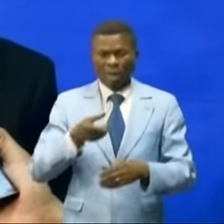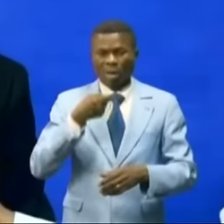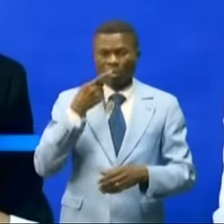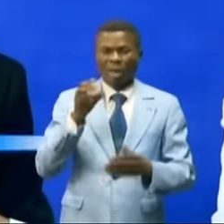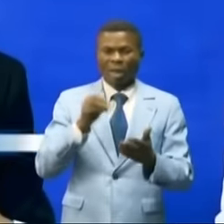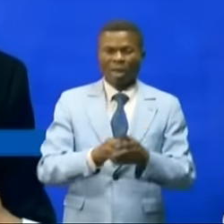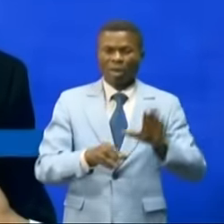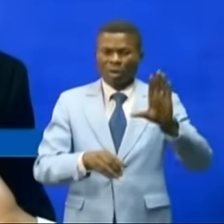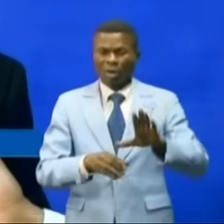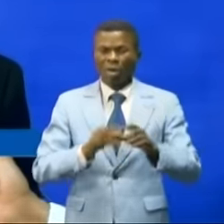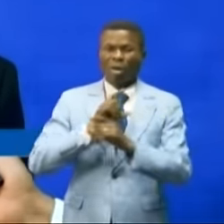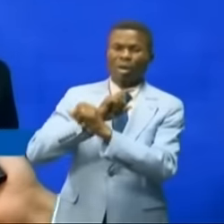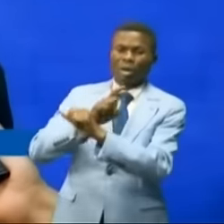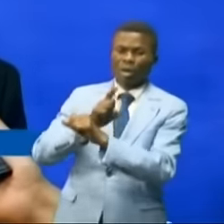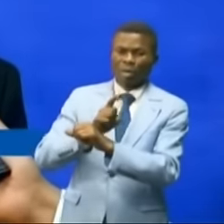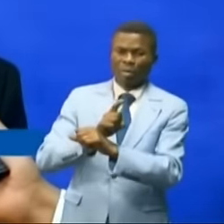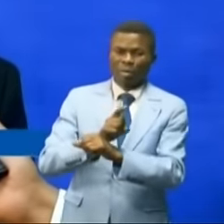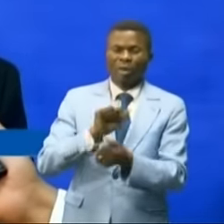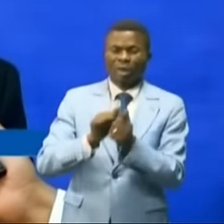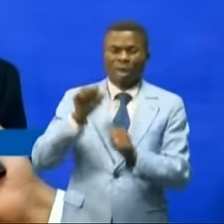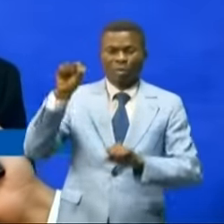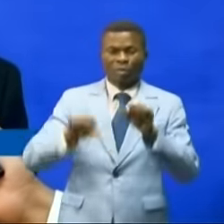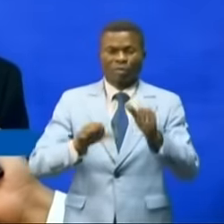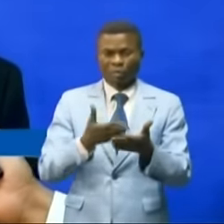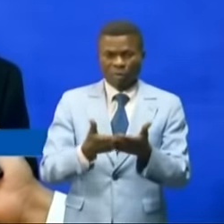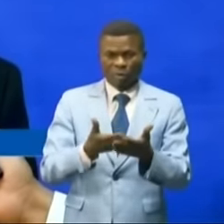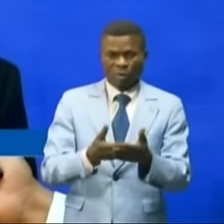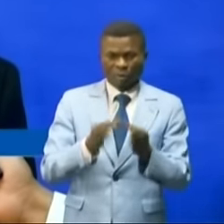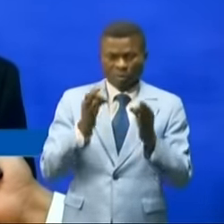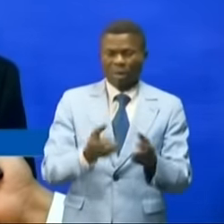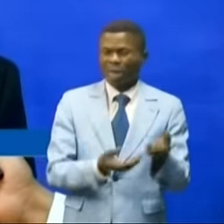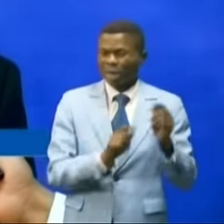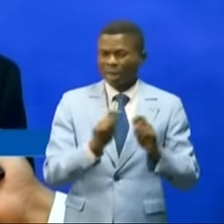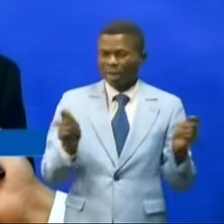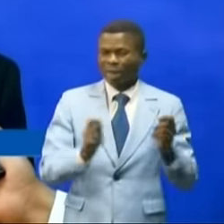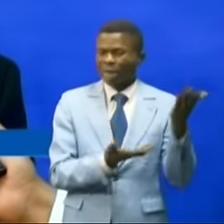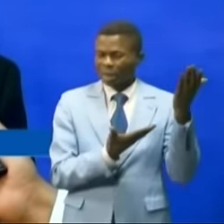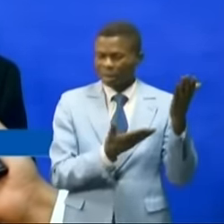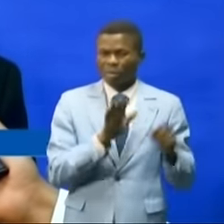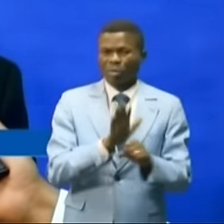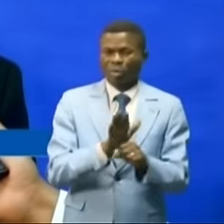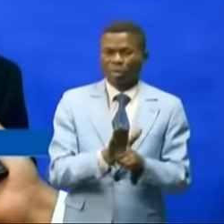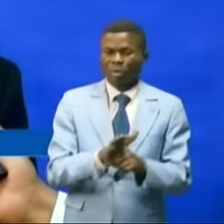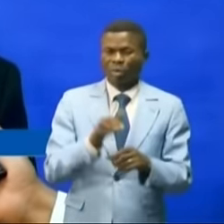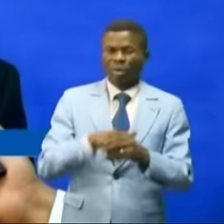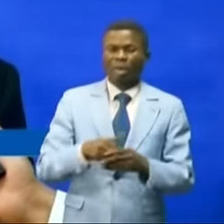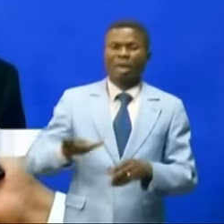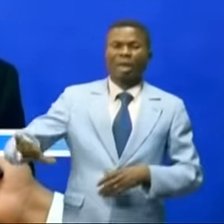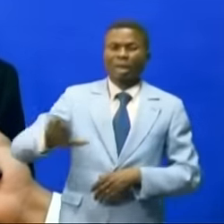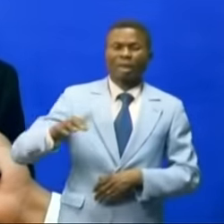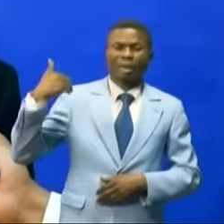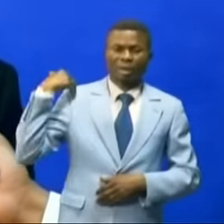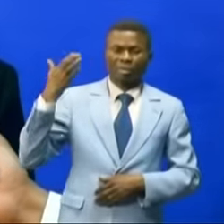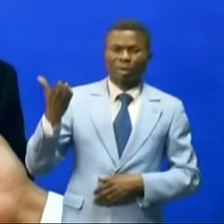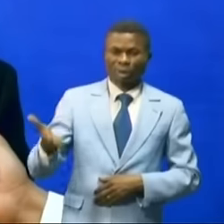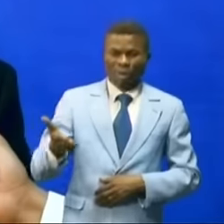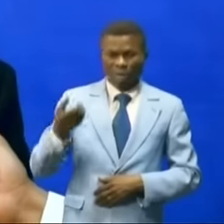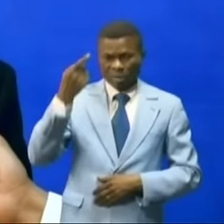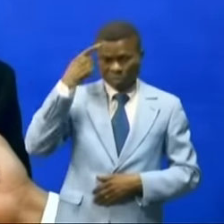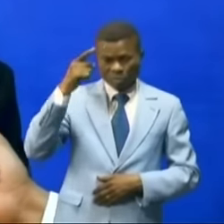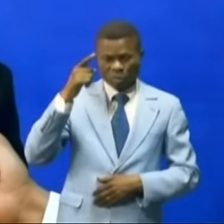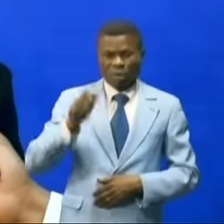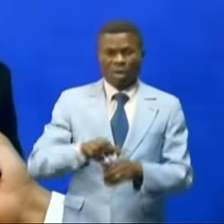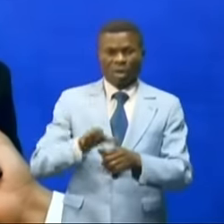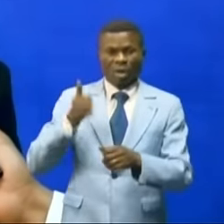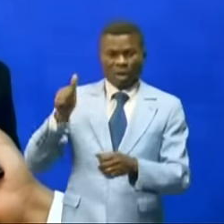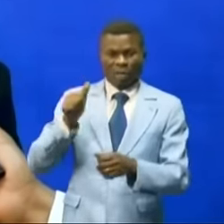de la prévention des désastres. C'est très très important de toujours faire plus au niveau des États pour éviter